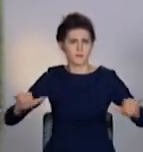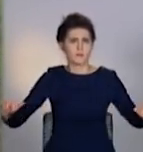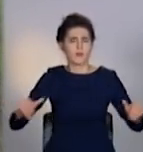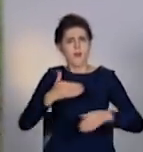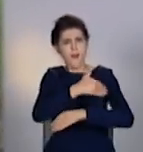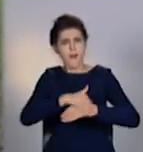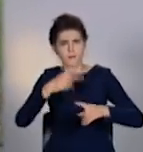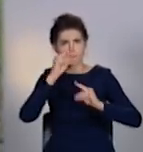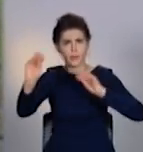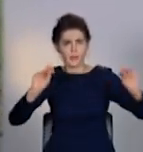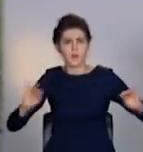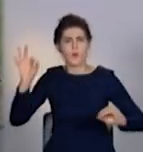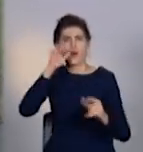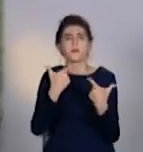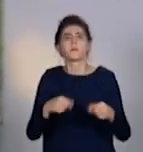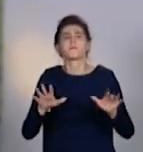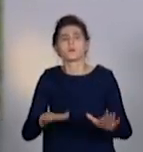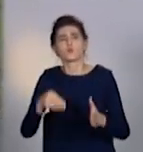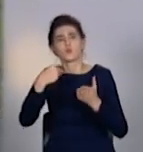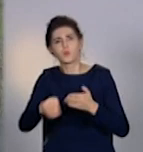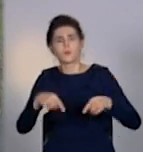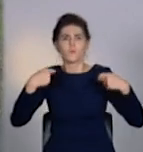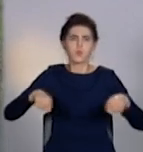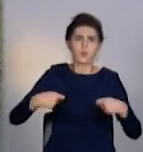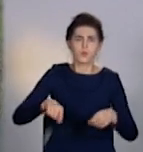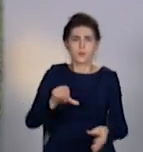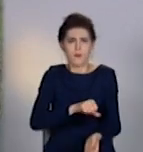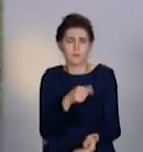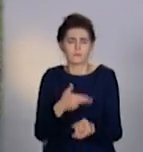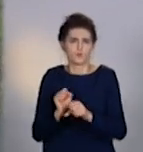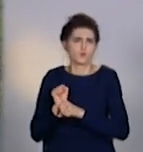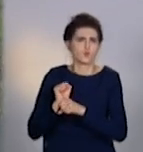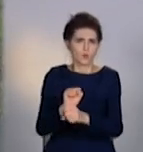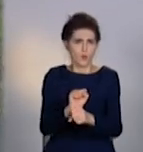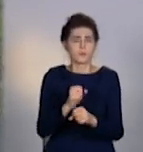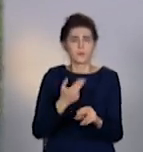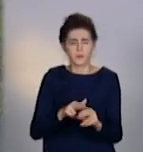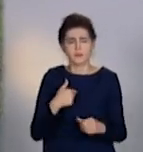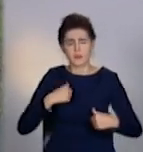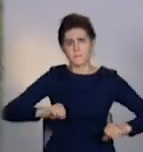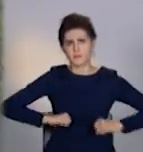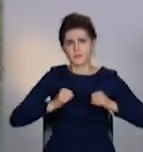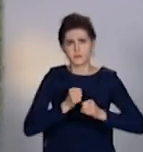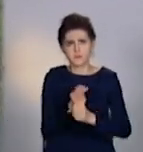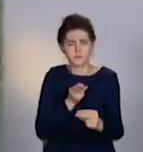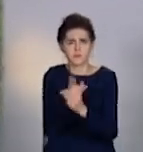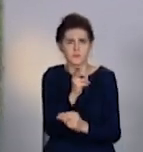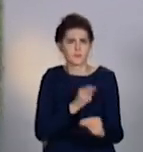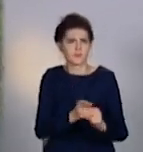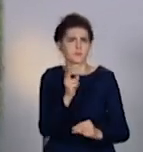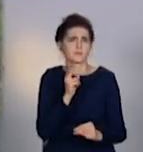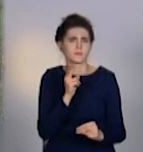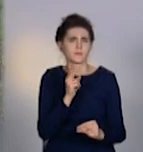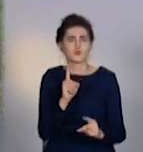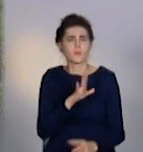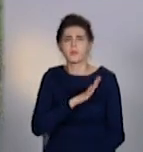адреса телеграм-каналу, яку от, потрібно замалювати, зробити її нечитабельною. І для того, щоб ну, хоч ніхто не